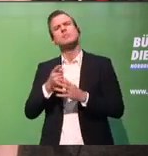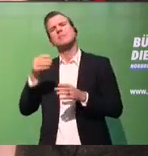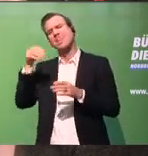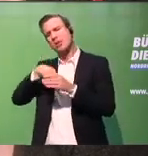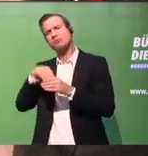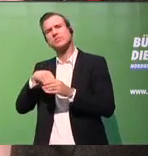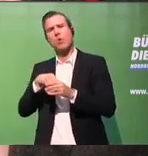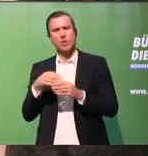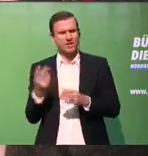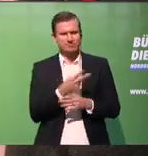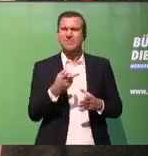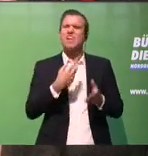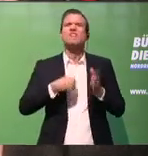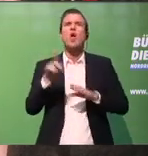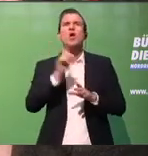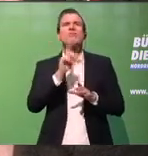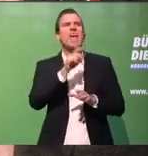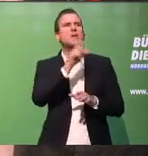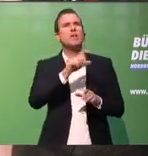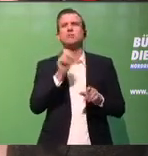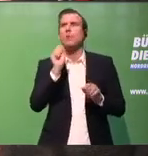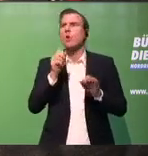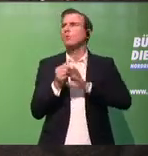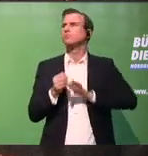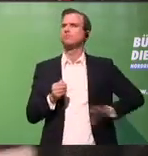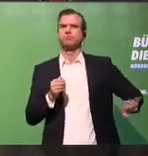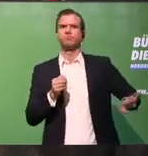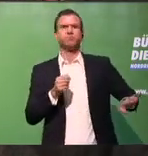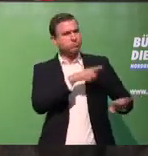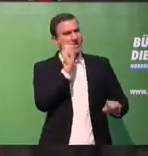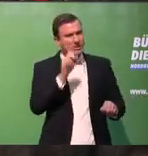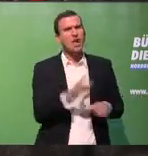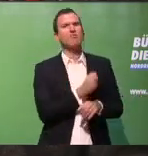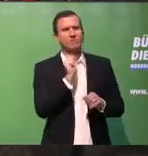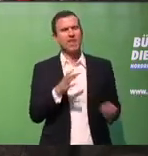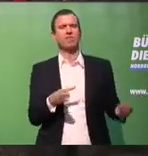für alle vom Ausschluss bedrohten Menschen erreichen.